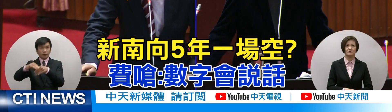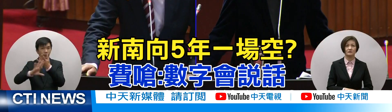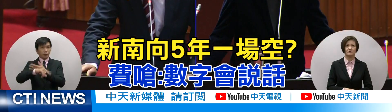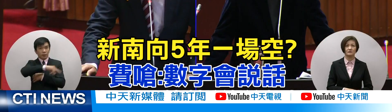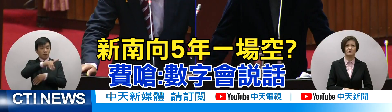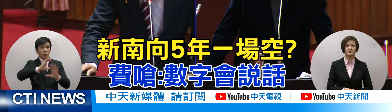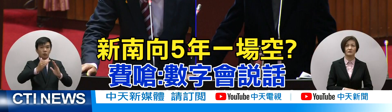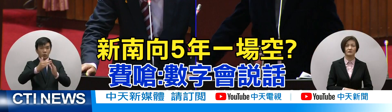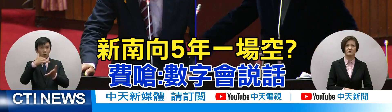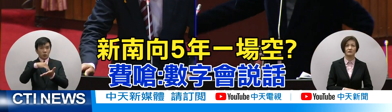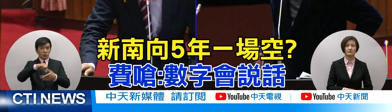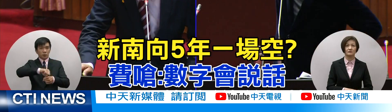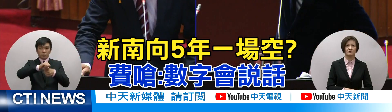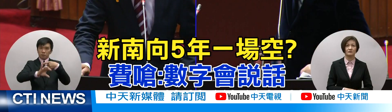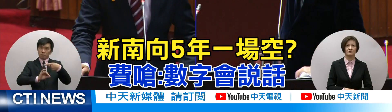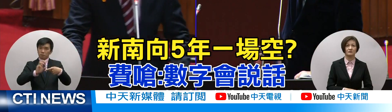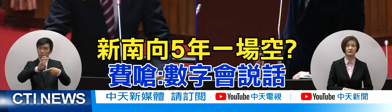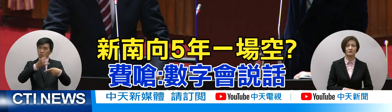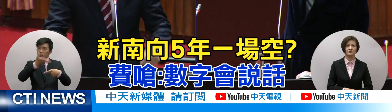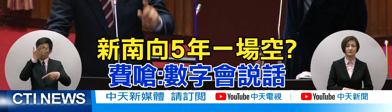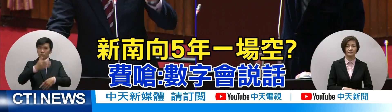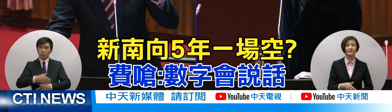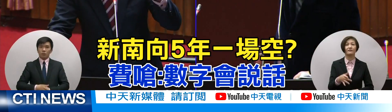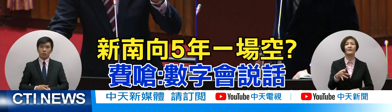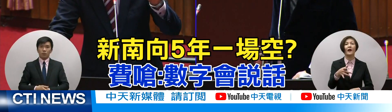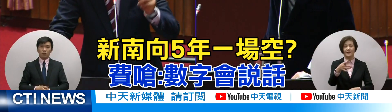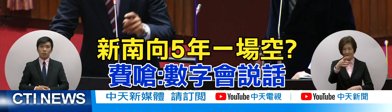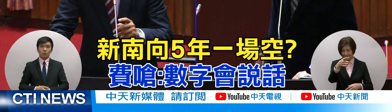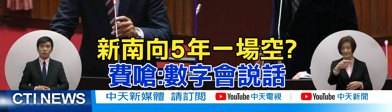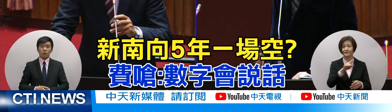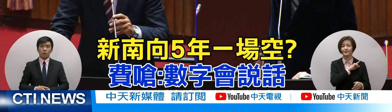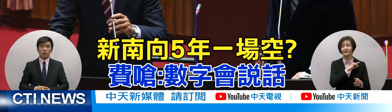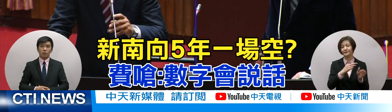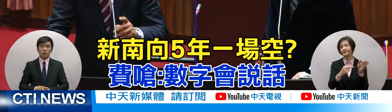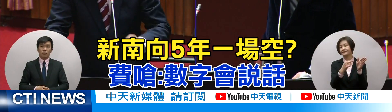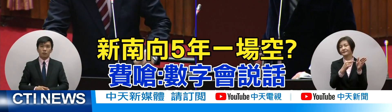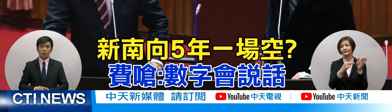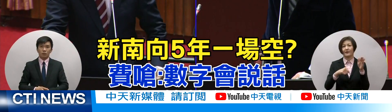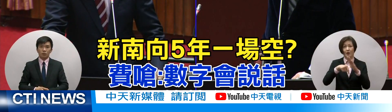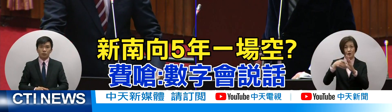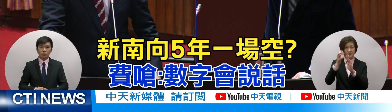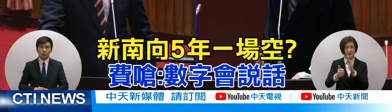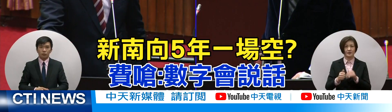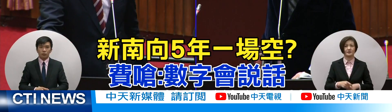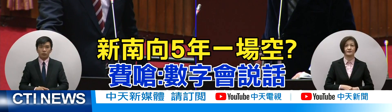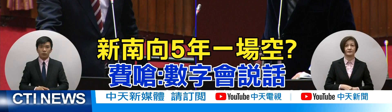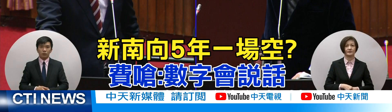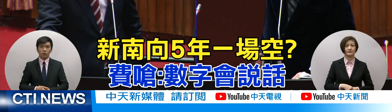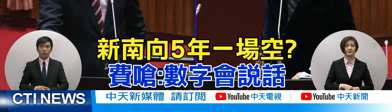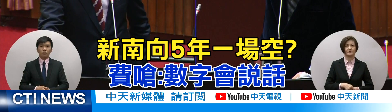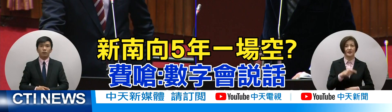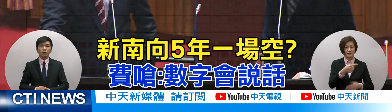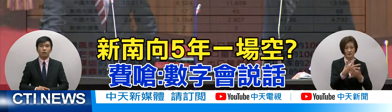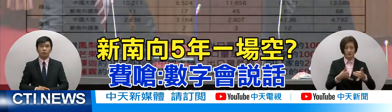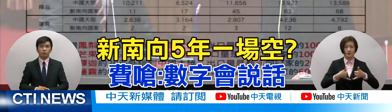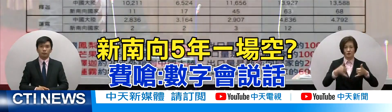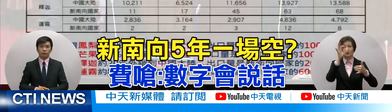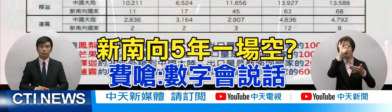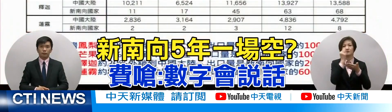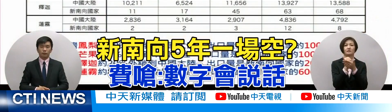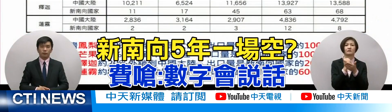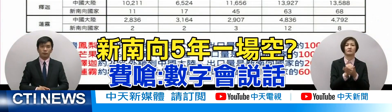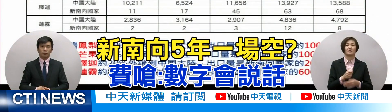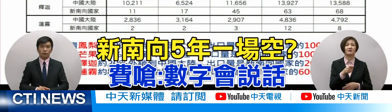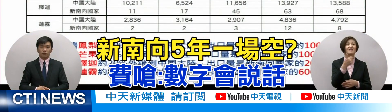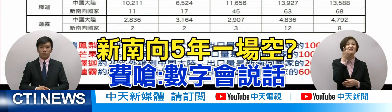率超过30%以上，这第一个。 我来秀给你看。第二个，院长，这个是从网络上找的，这个